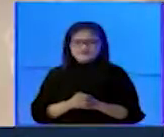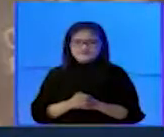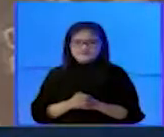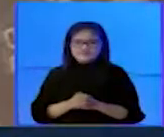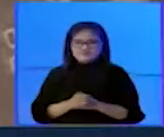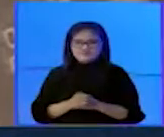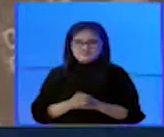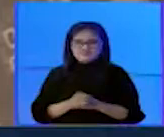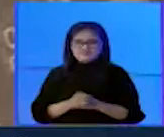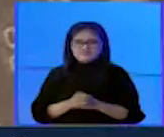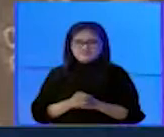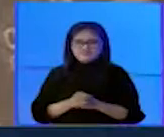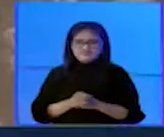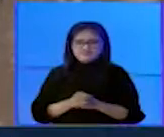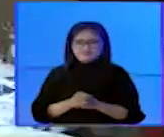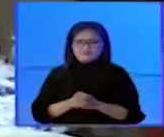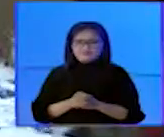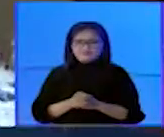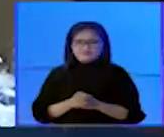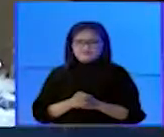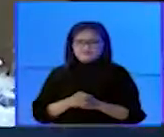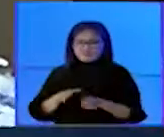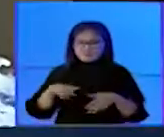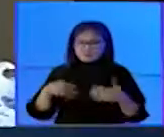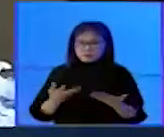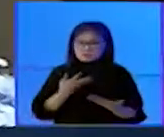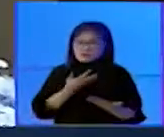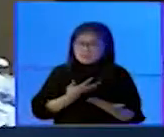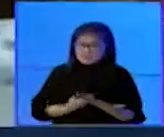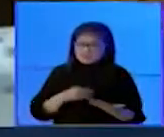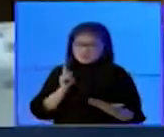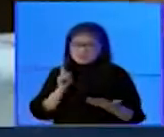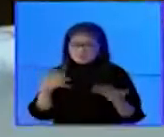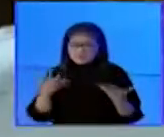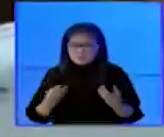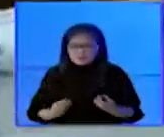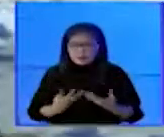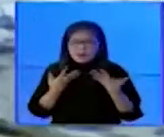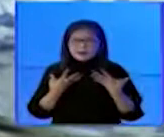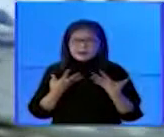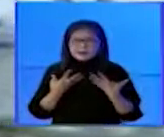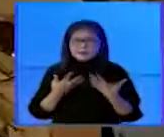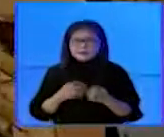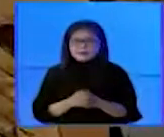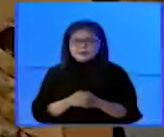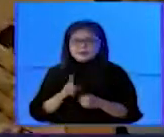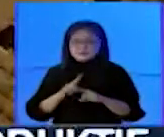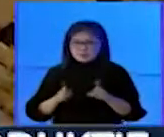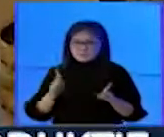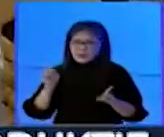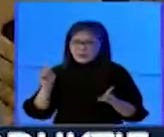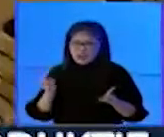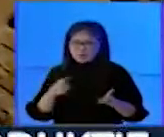Kalau dikatakan perasaan pasti sedih banget, karena sangat berbeda. Tapi ya harus tentunya tetap kita